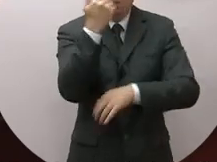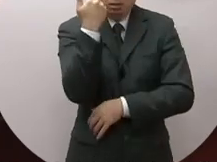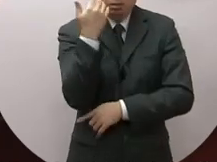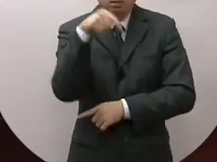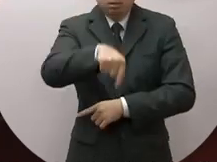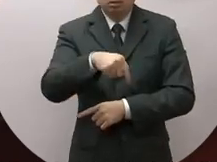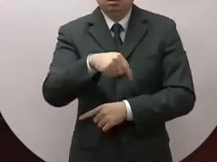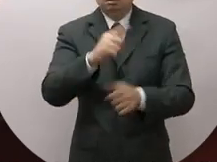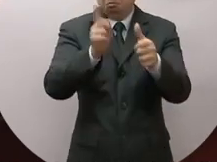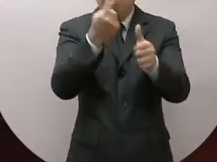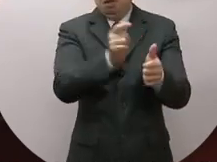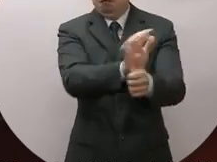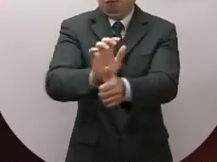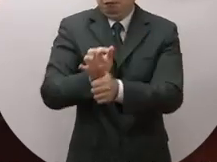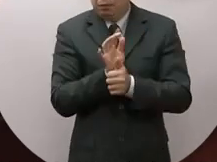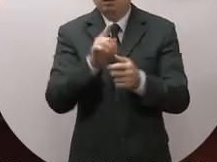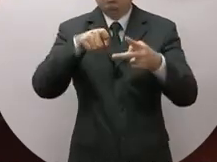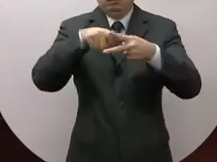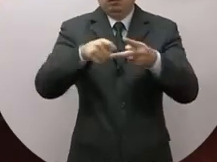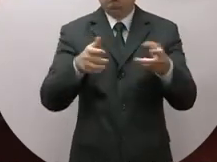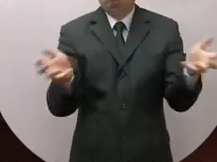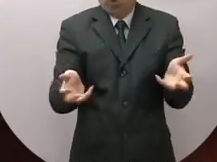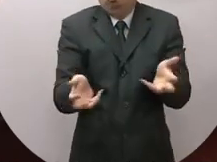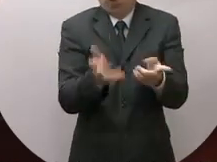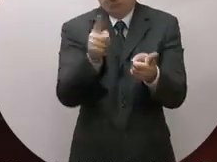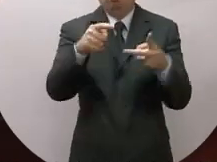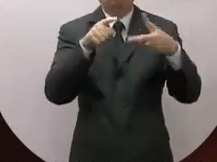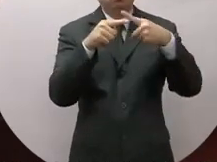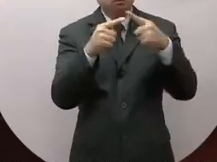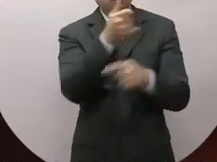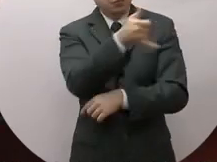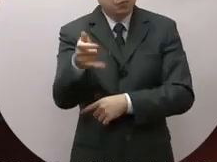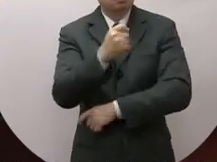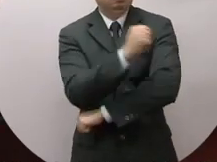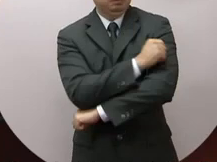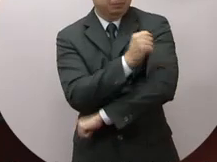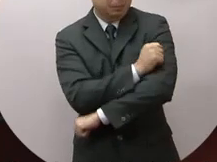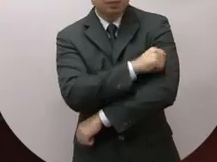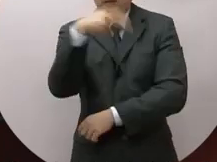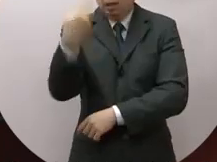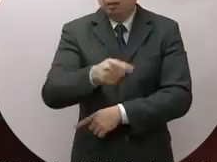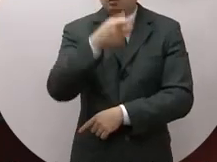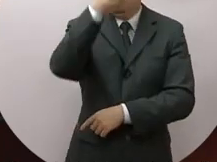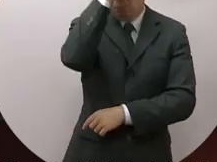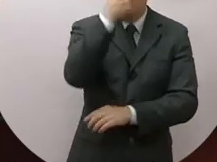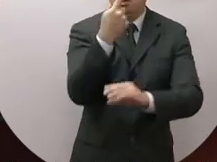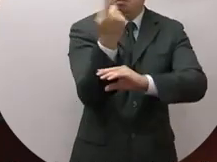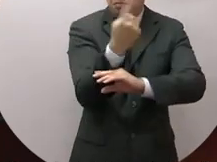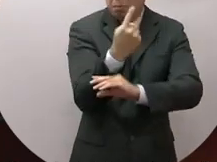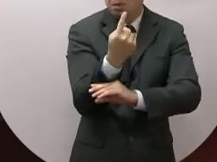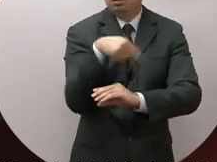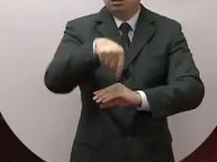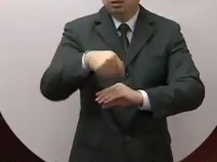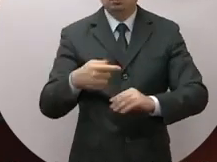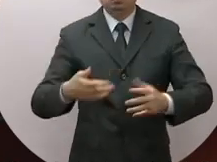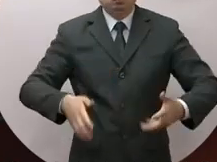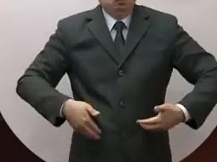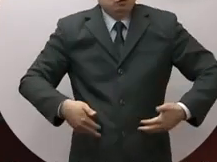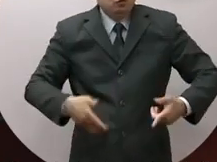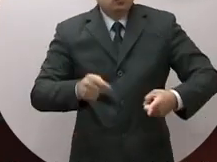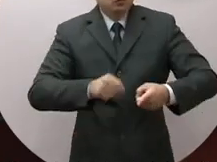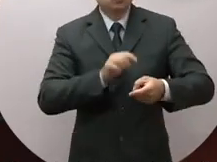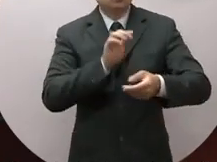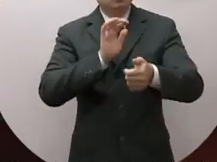复电送电的辛劳跟你们表达慰问之意，也对包括第一线的警消、救护人员维持民众生